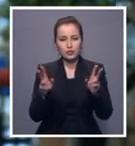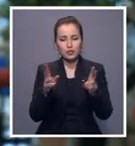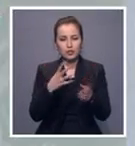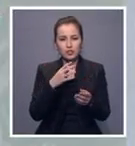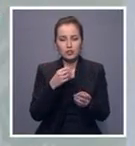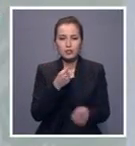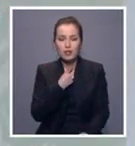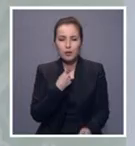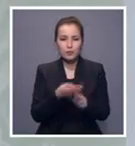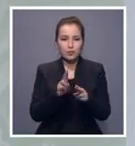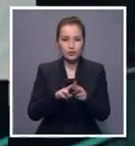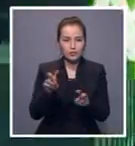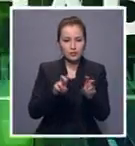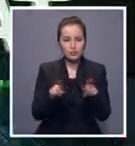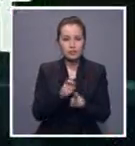дыбыстарды шешіп ұнады.